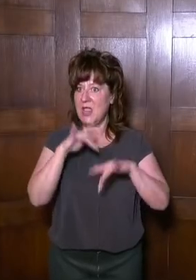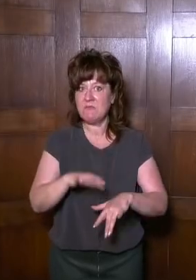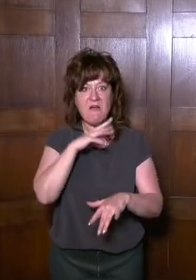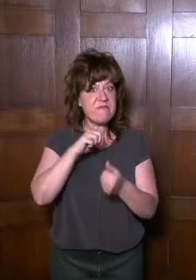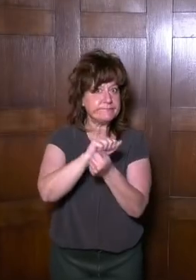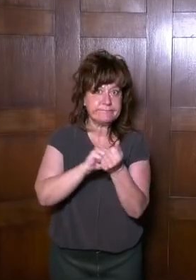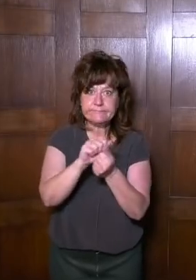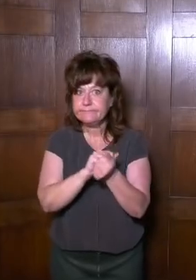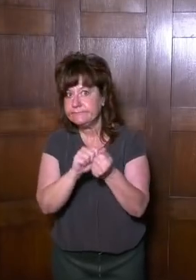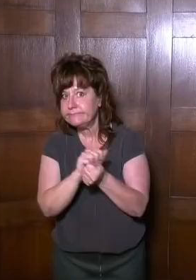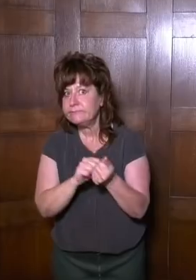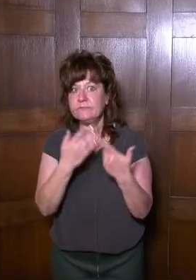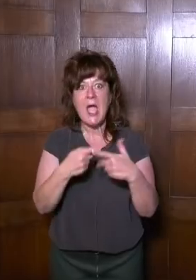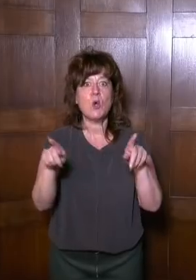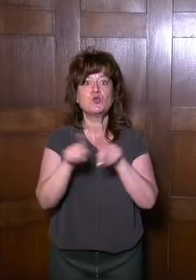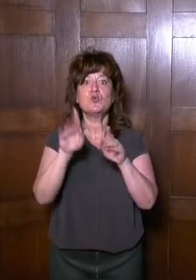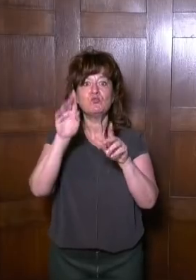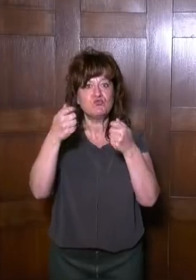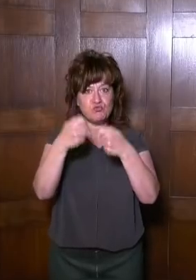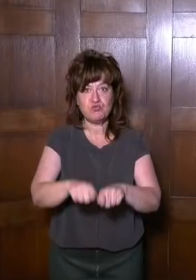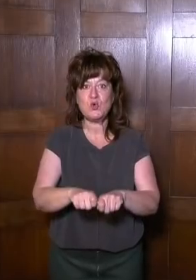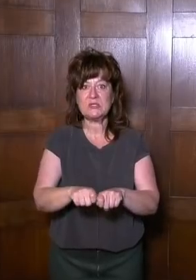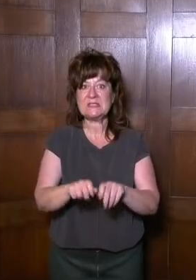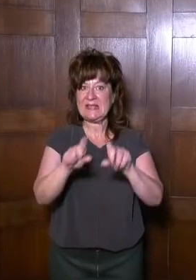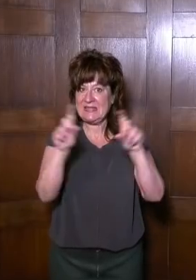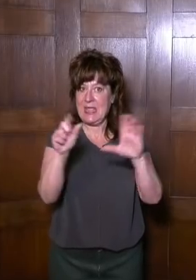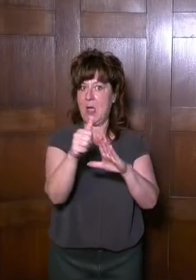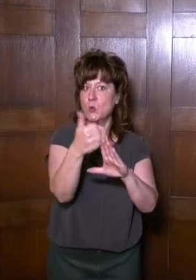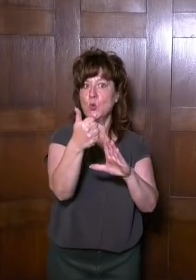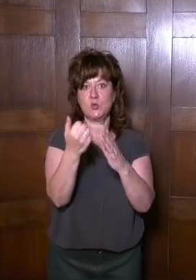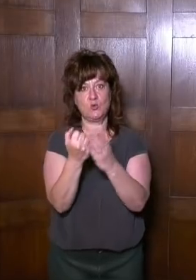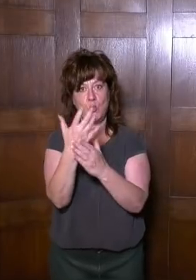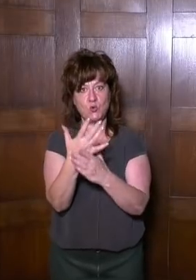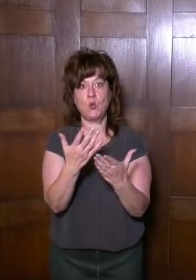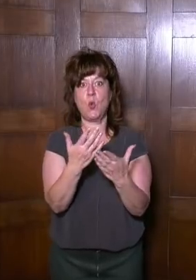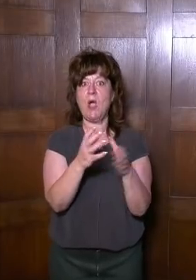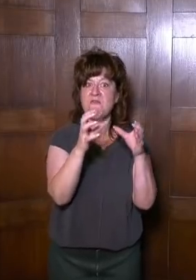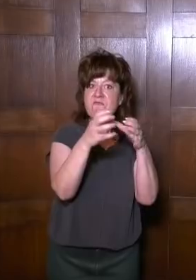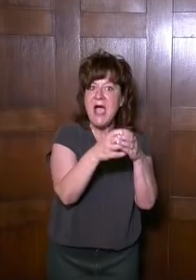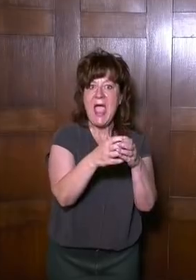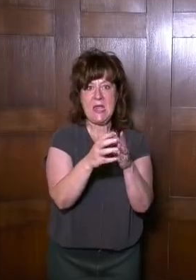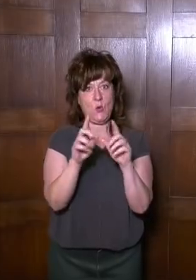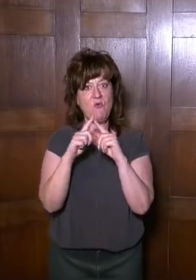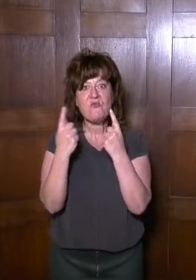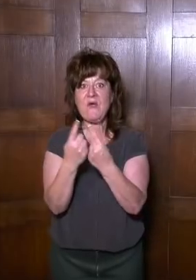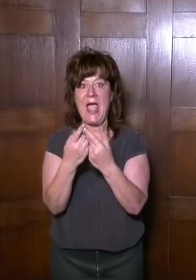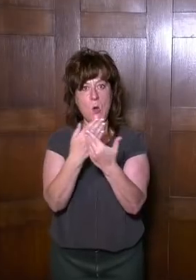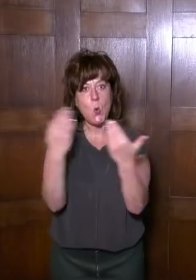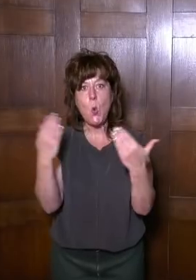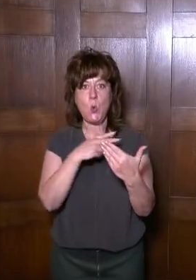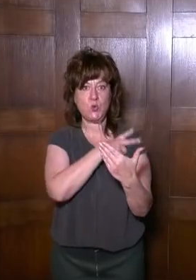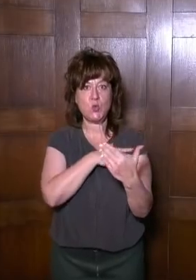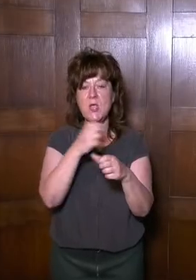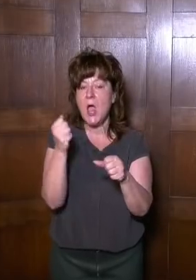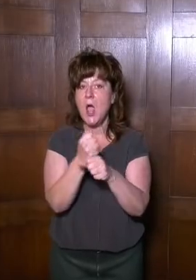gab. Und so ganz zu guter Letzt komme ich auch noch mal auf Kunst und Kultur und die Vereinigungen und Vereine, die große soziale Arbeit